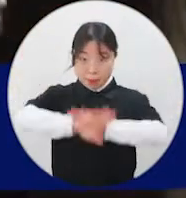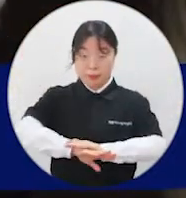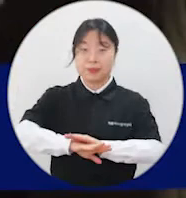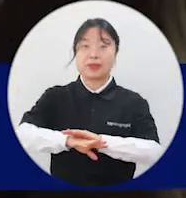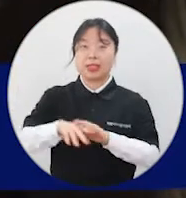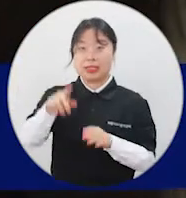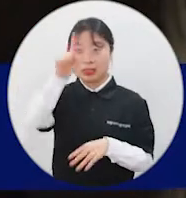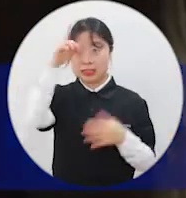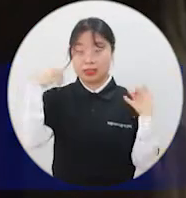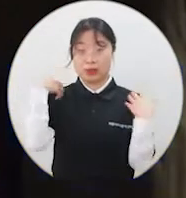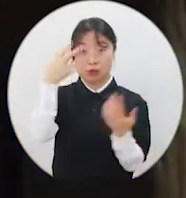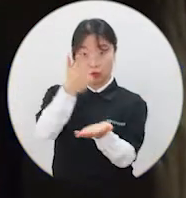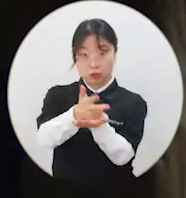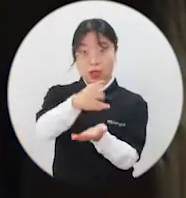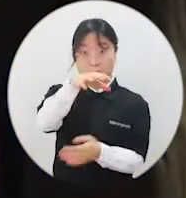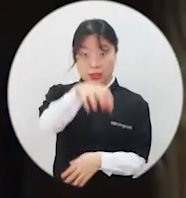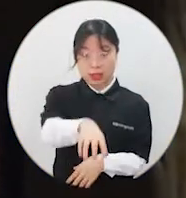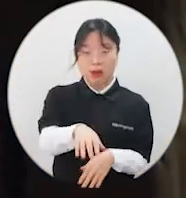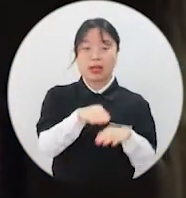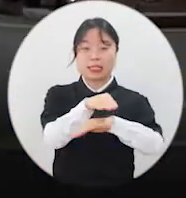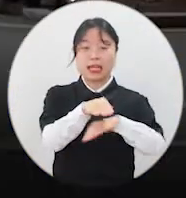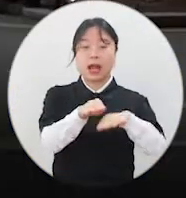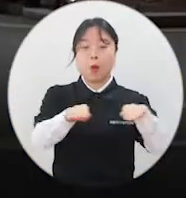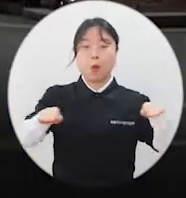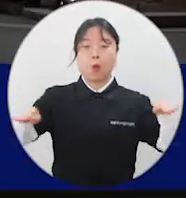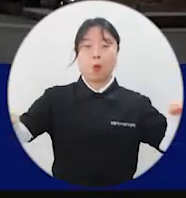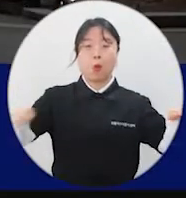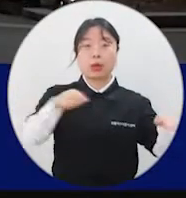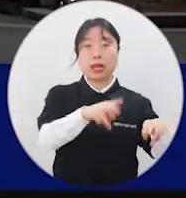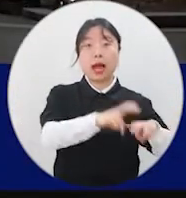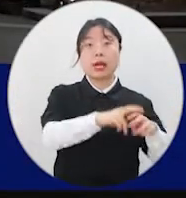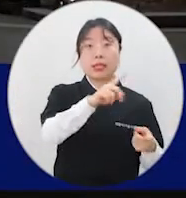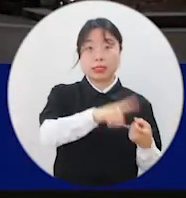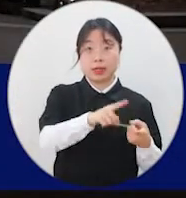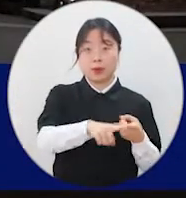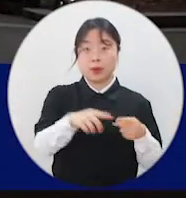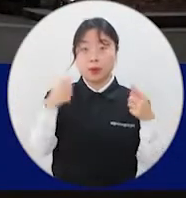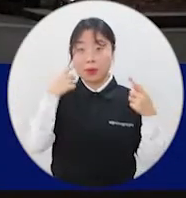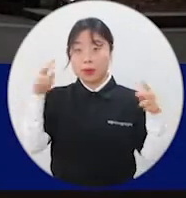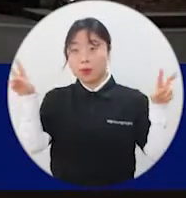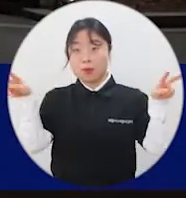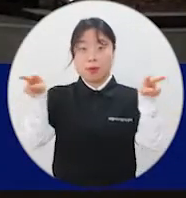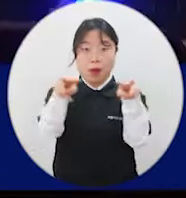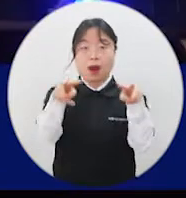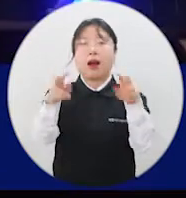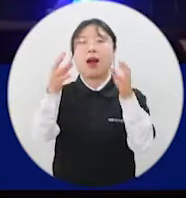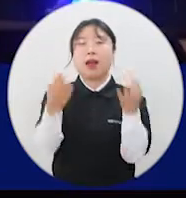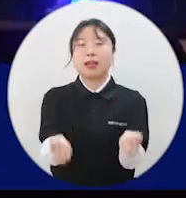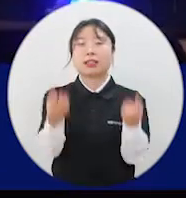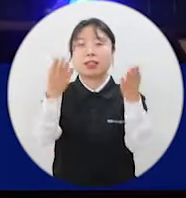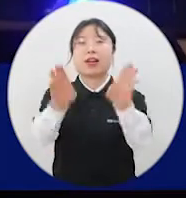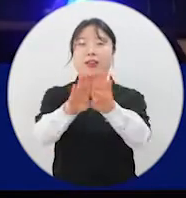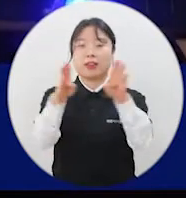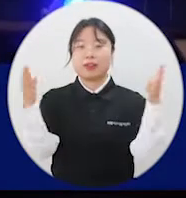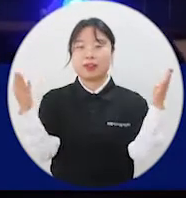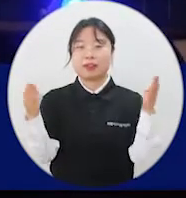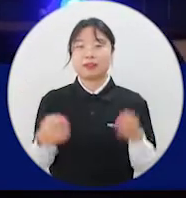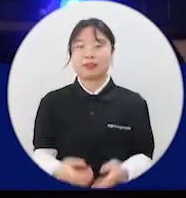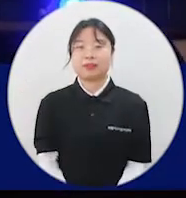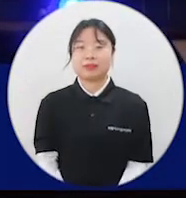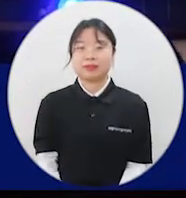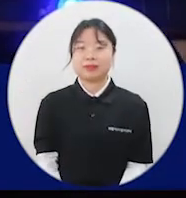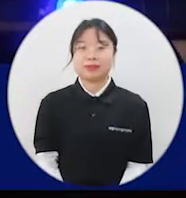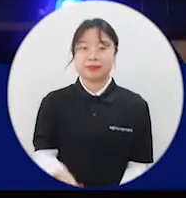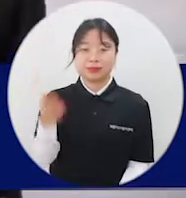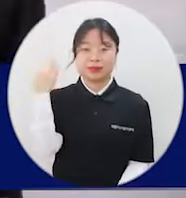영화제가 개최됐습니다. 이번 행사는 지난달 28일 백운호수 공영주차장에서 열린 드라이브인 영화제에